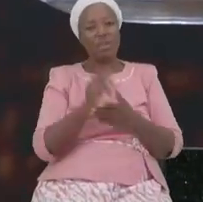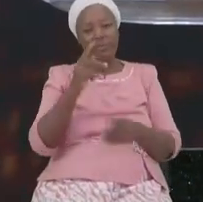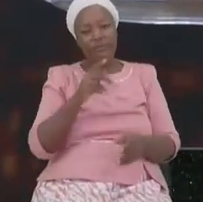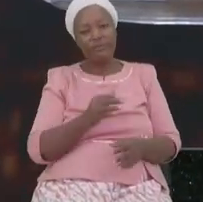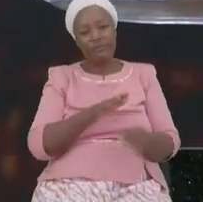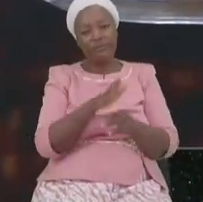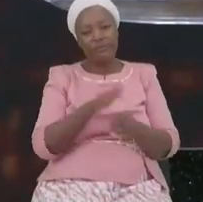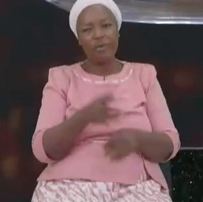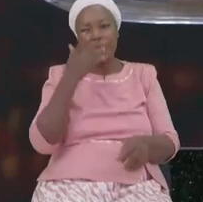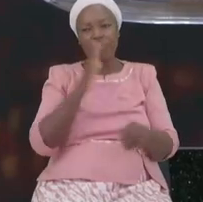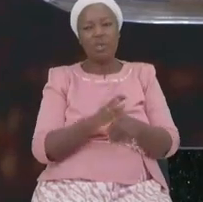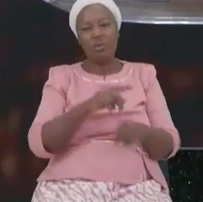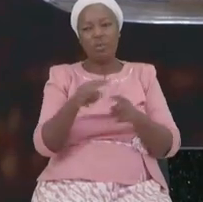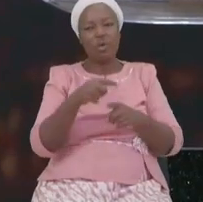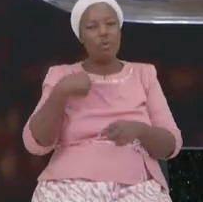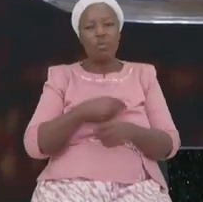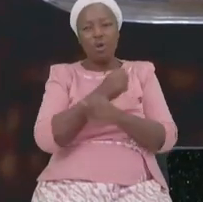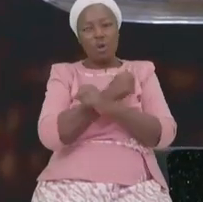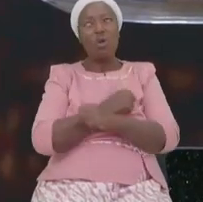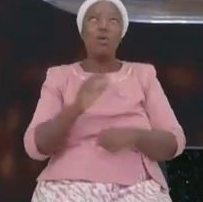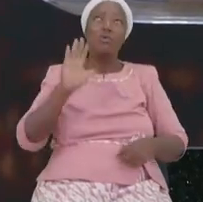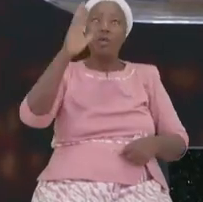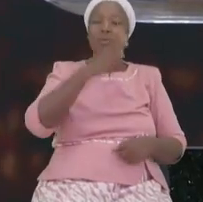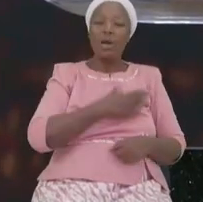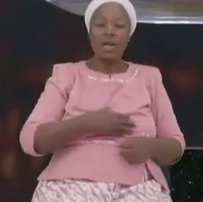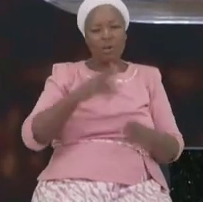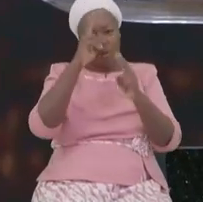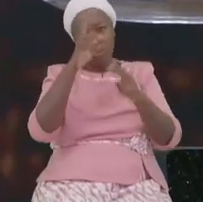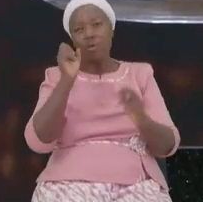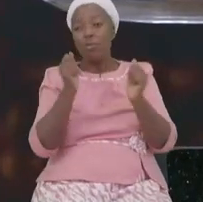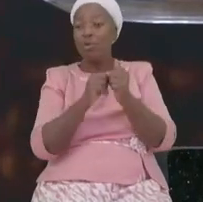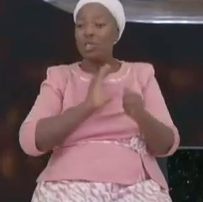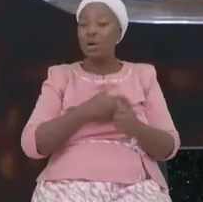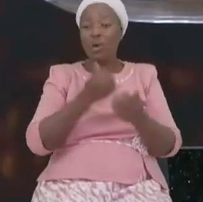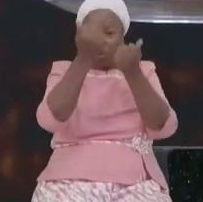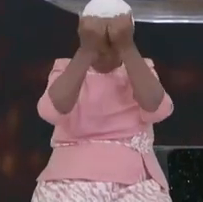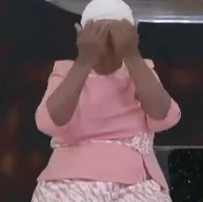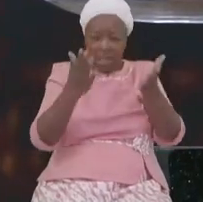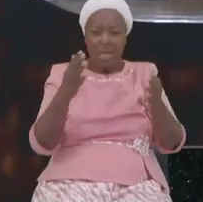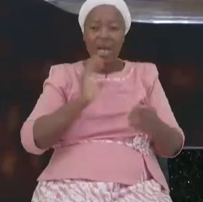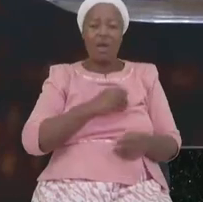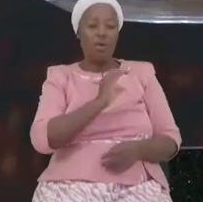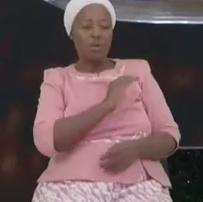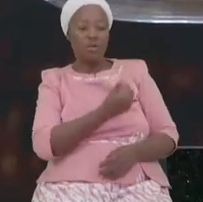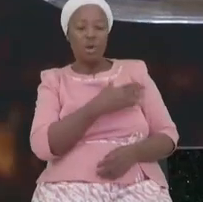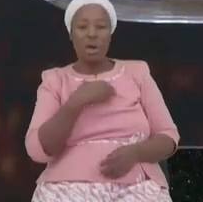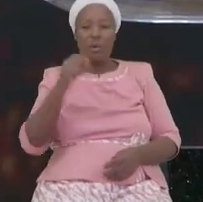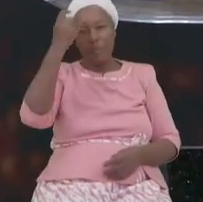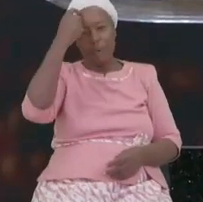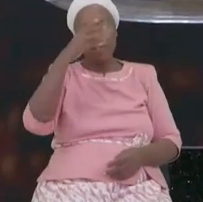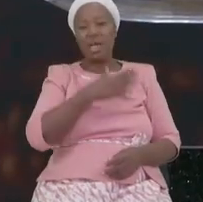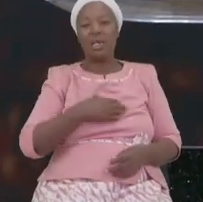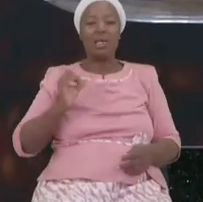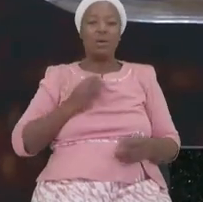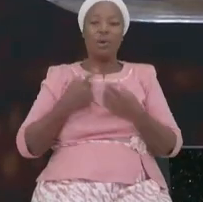si nous l'honorons par notre obéissance, notre âme, notre esprit, nos cœurs. Voyons